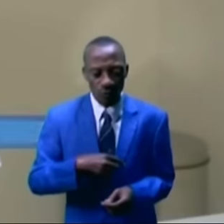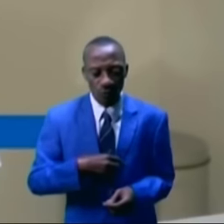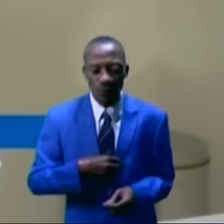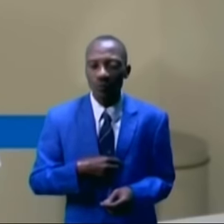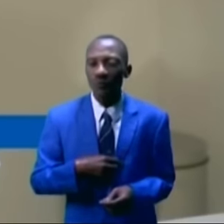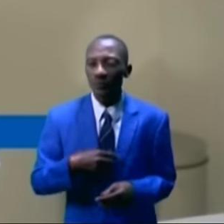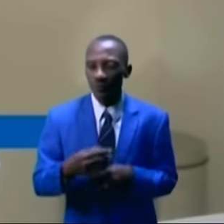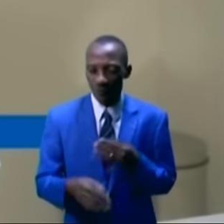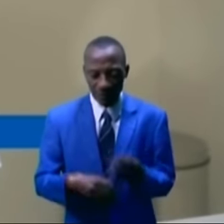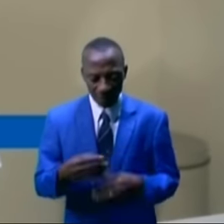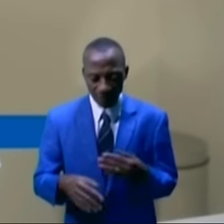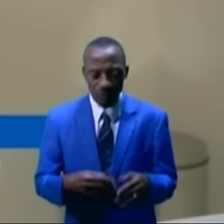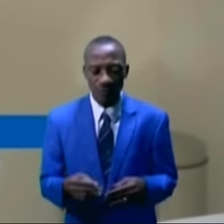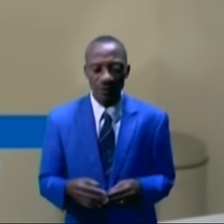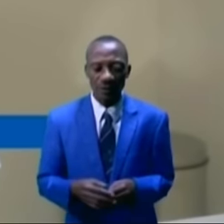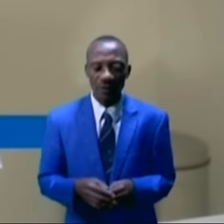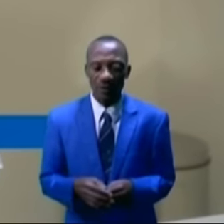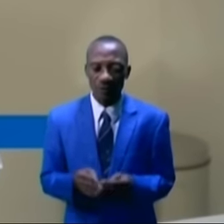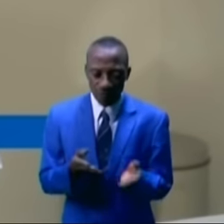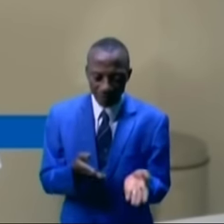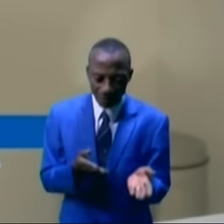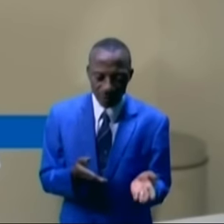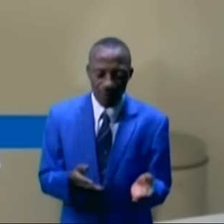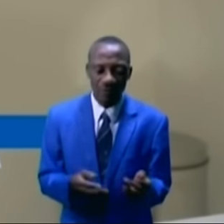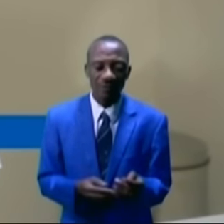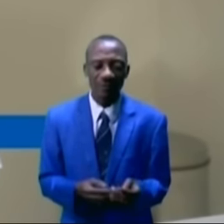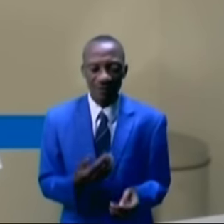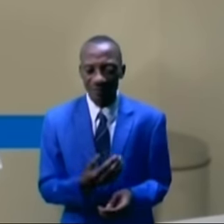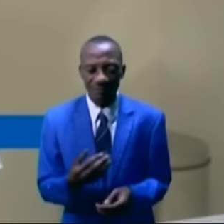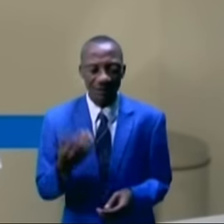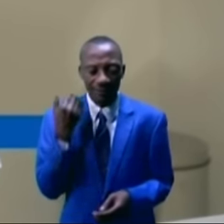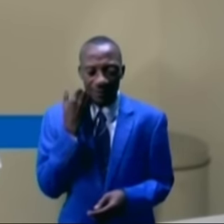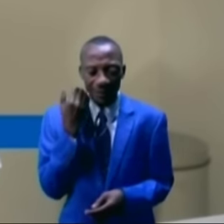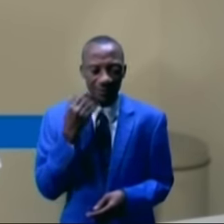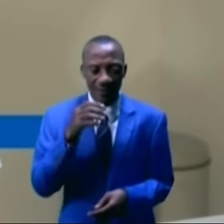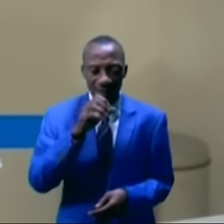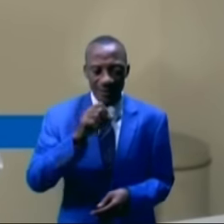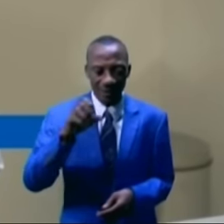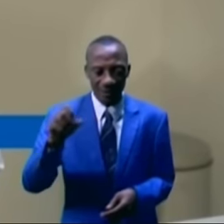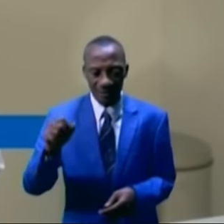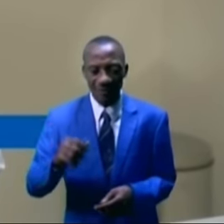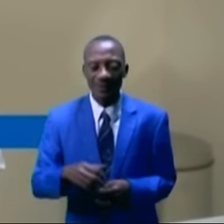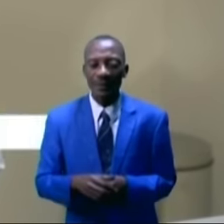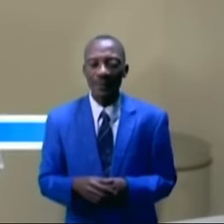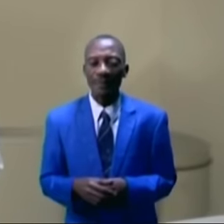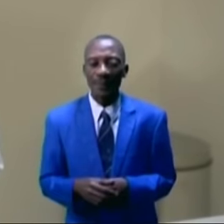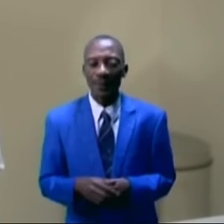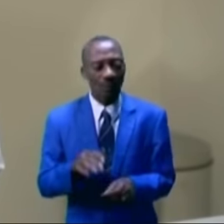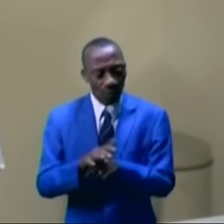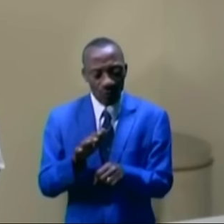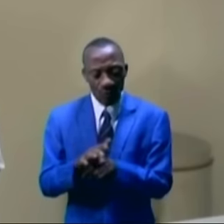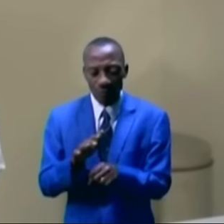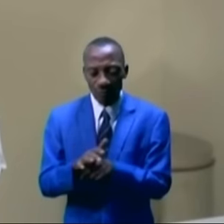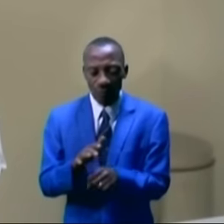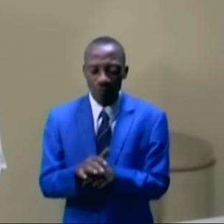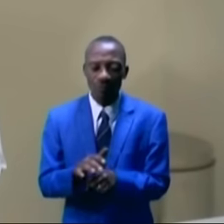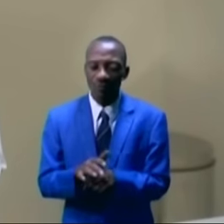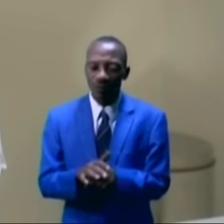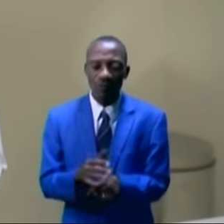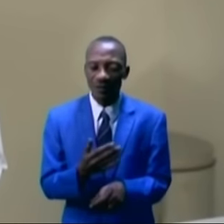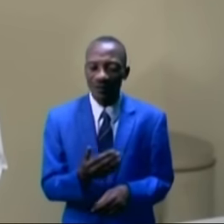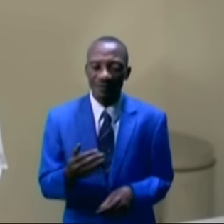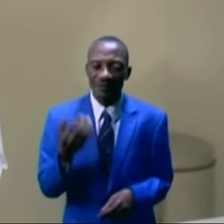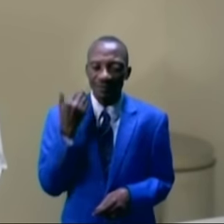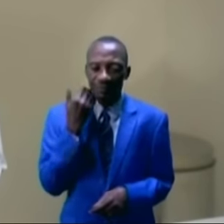merci à sa très distinguée première dame parce qu'elle n'a pas seulement pensé aux drépanocytaires, mais à nous